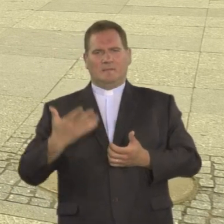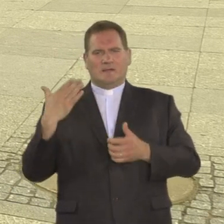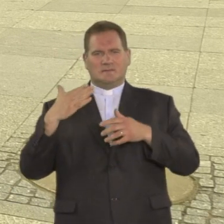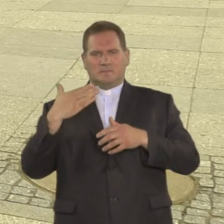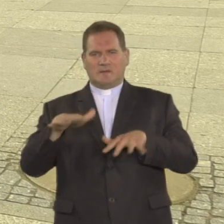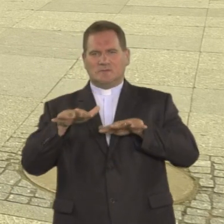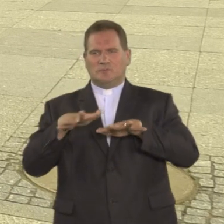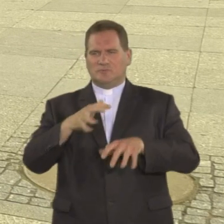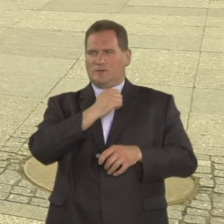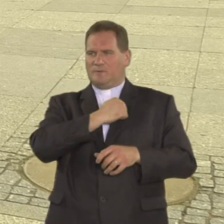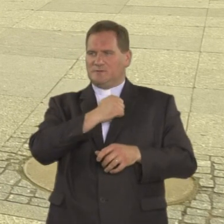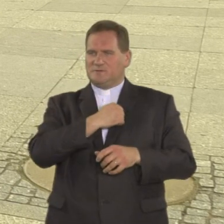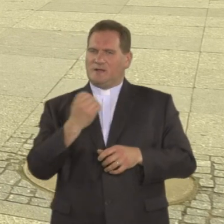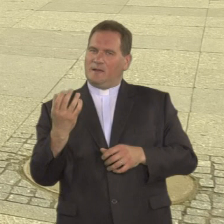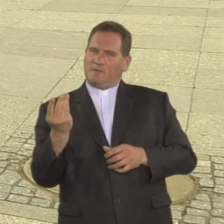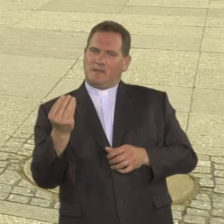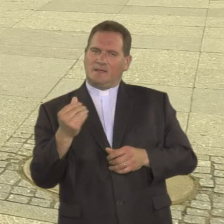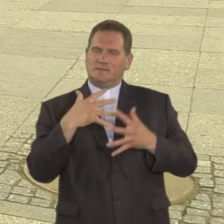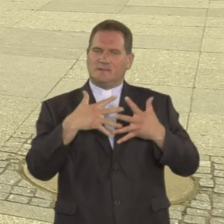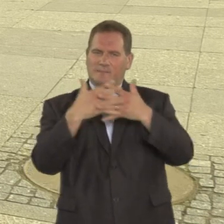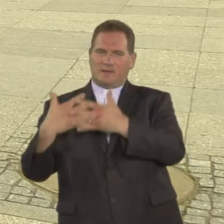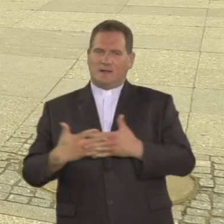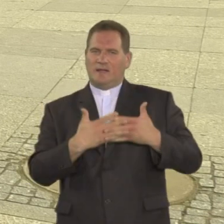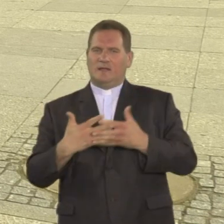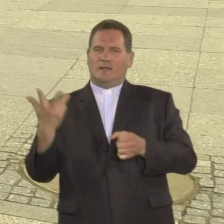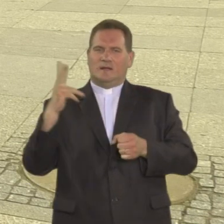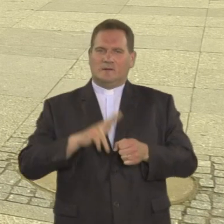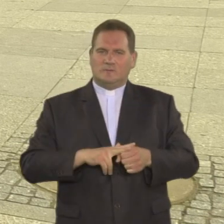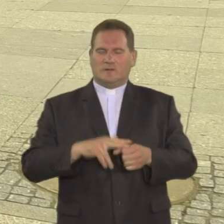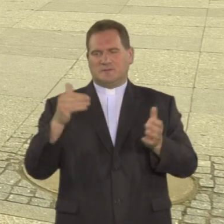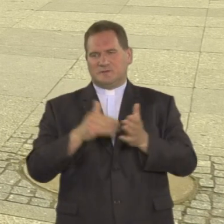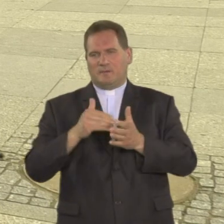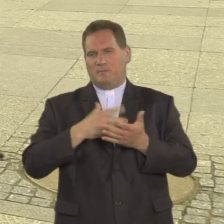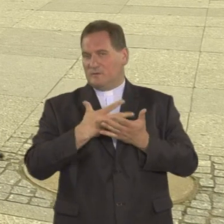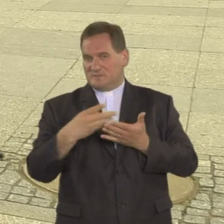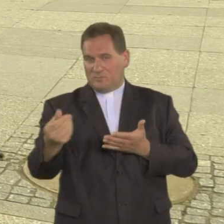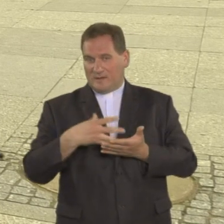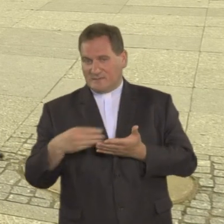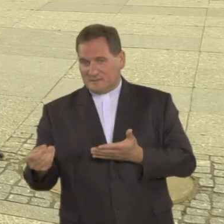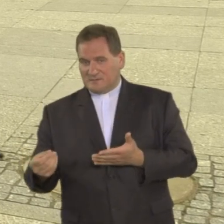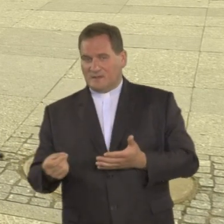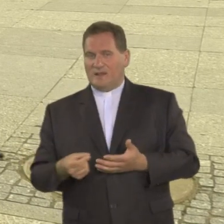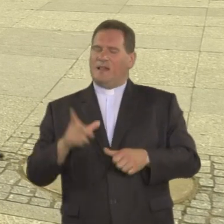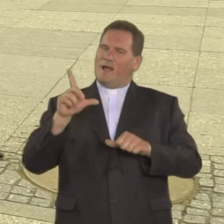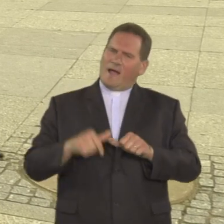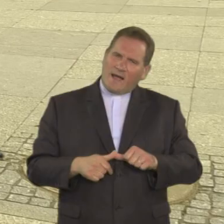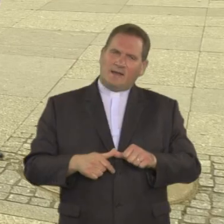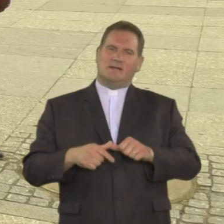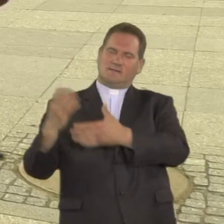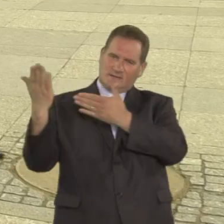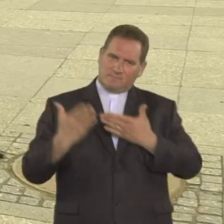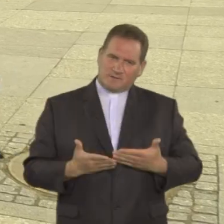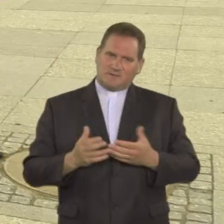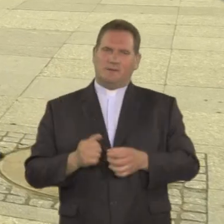amerykańską pożyczką, która bokiem naszemu miastu wyszła przez dziesięciolecia. Ale mimo wszystko zapraszamy. Zapraszamy